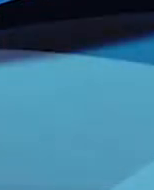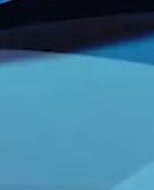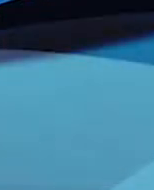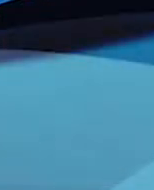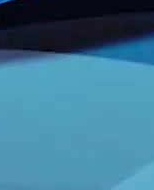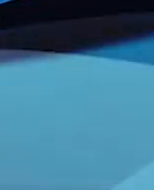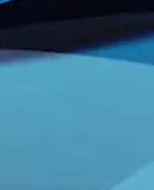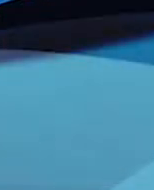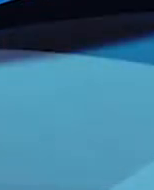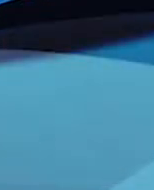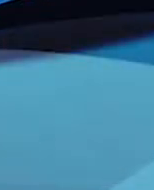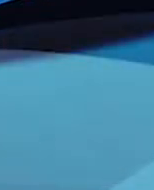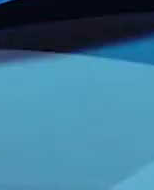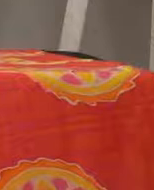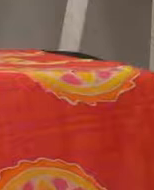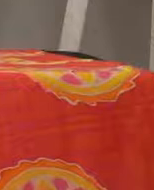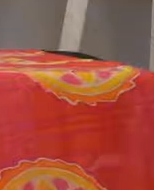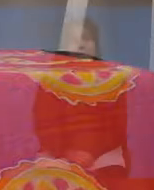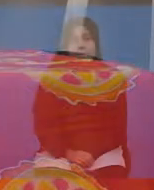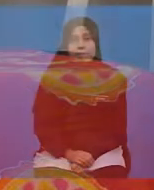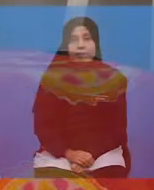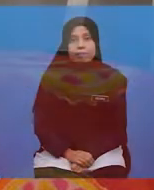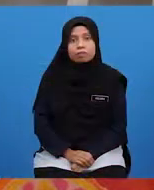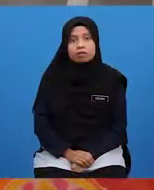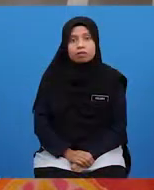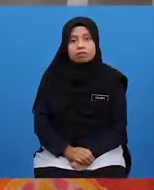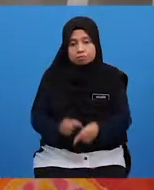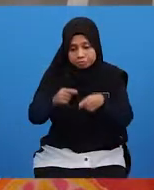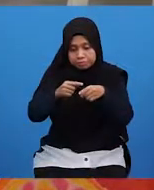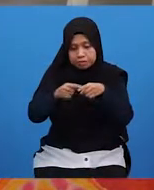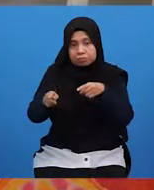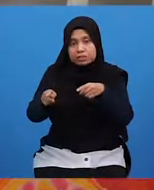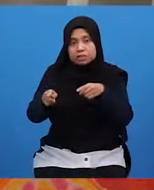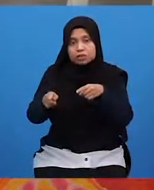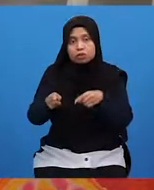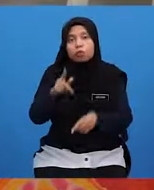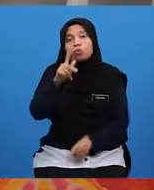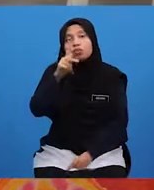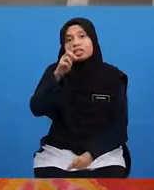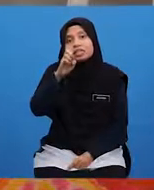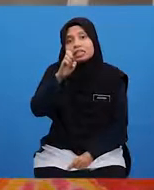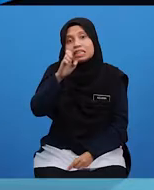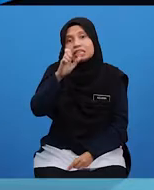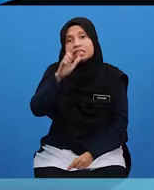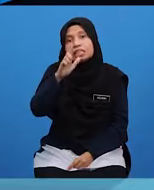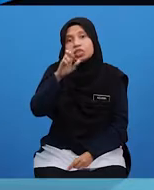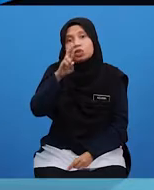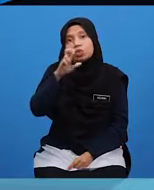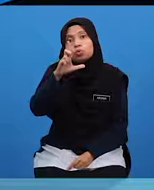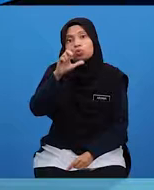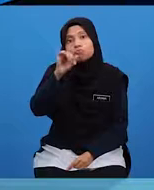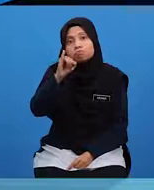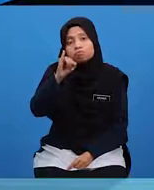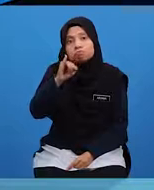Pisau keluli. Gambar rajah ini pula adalah pisau